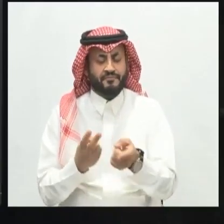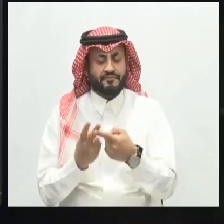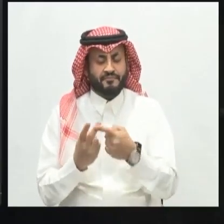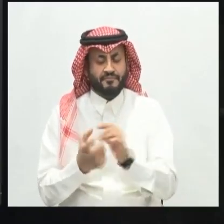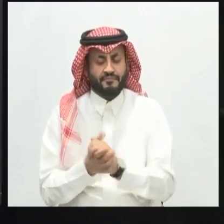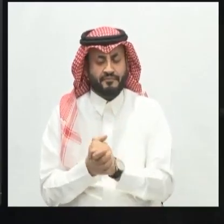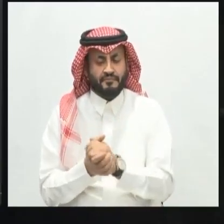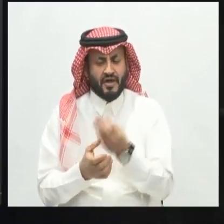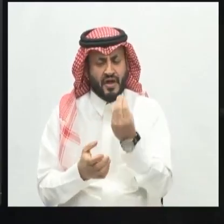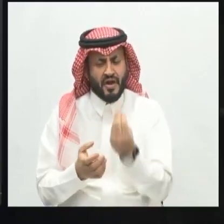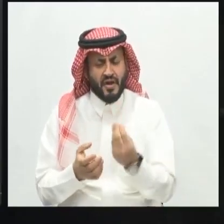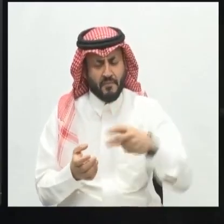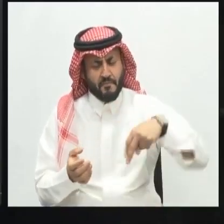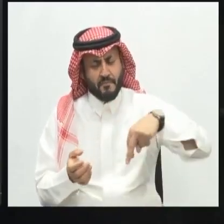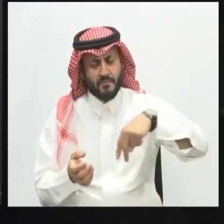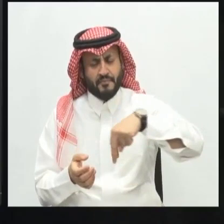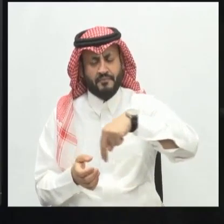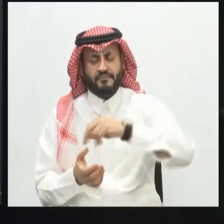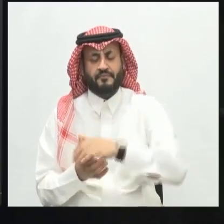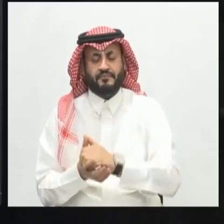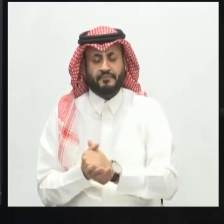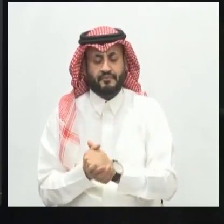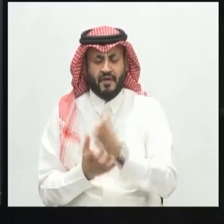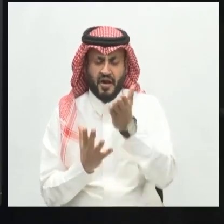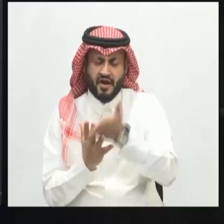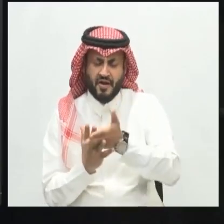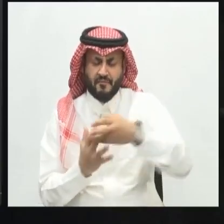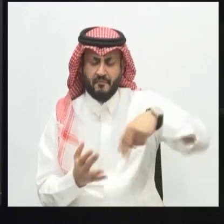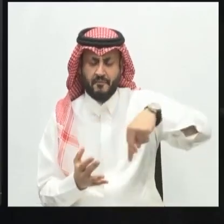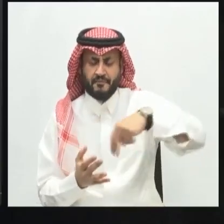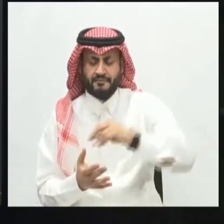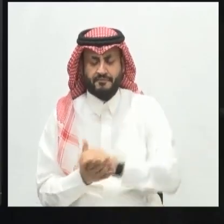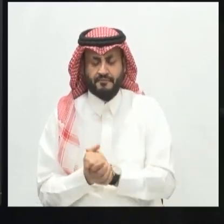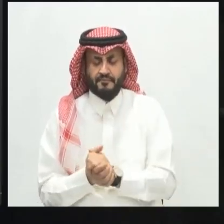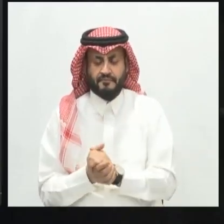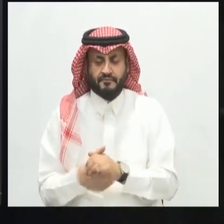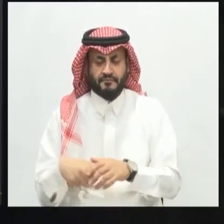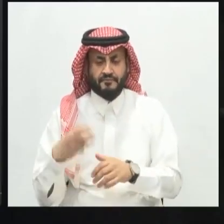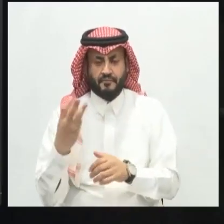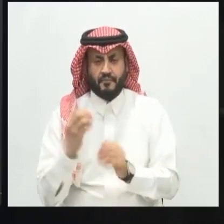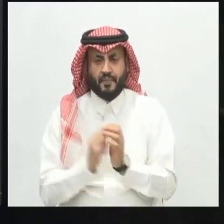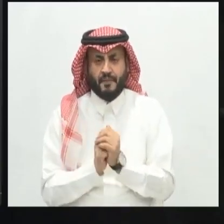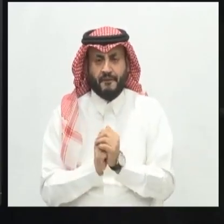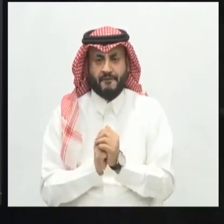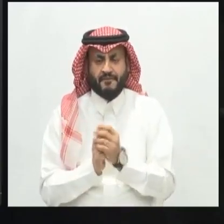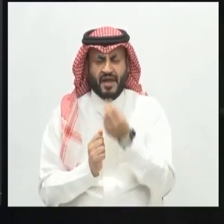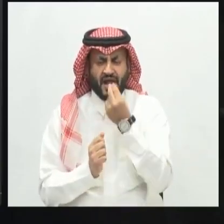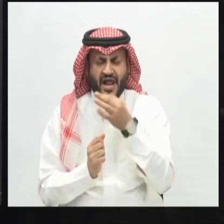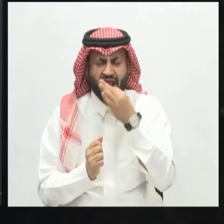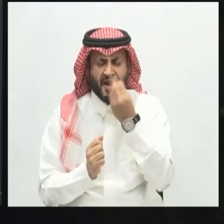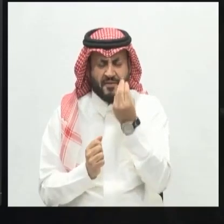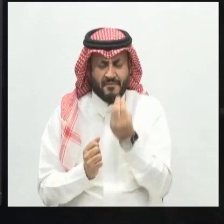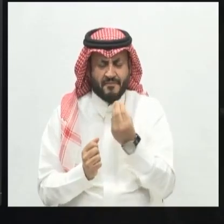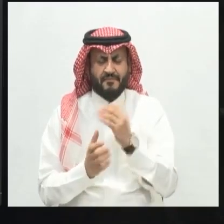الله فيكم القصد في المشي وهو توسط بارك الله فيكم ثالثا خفض الصوت